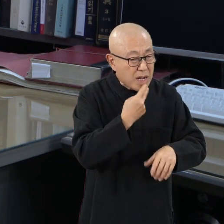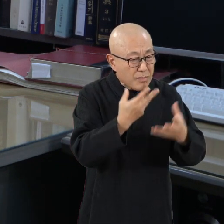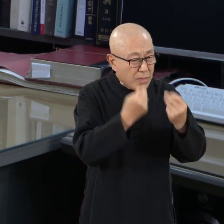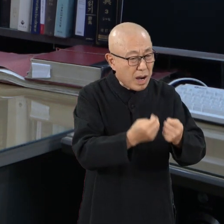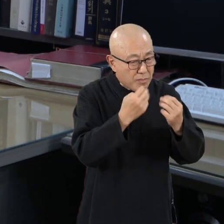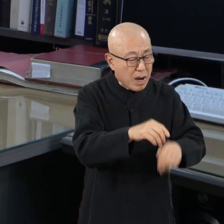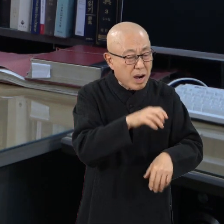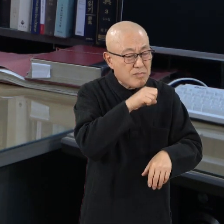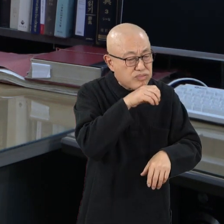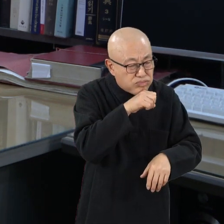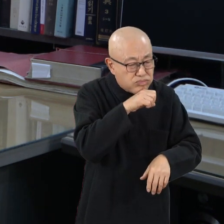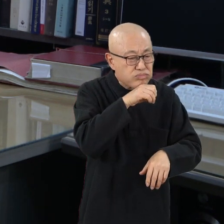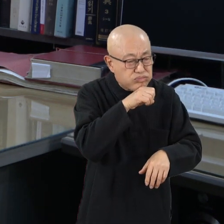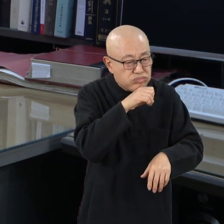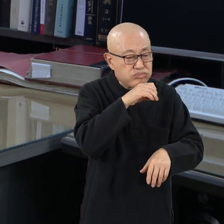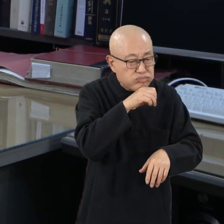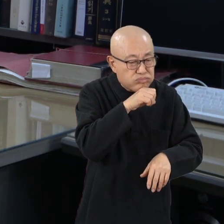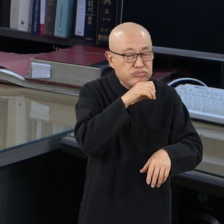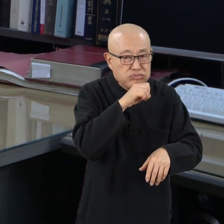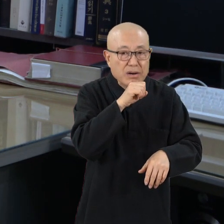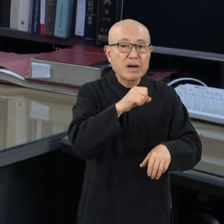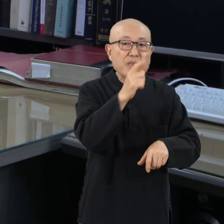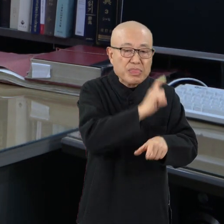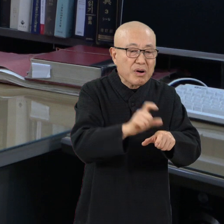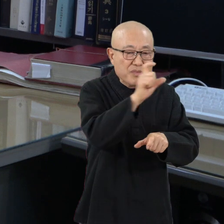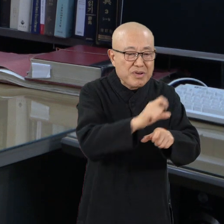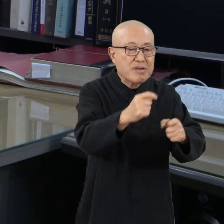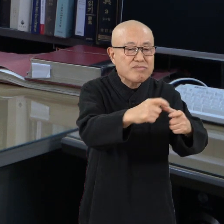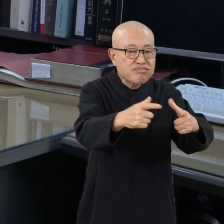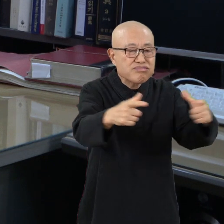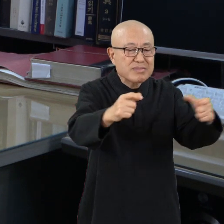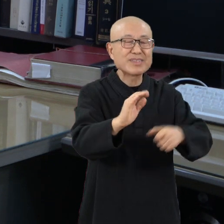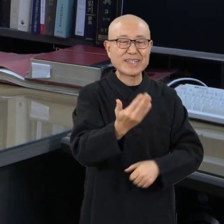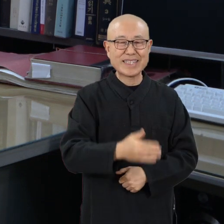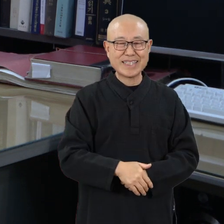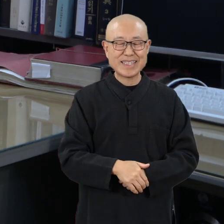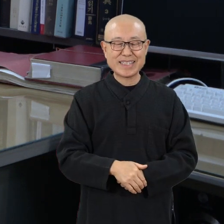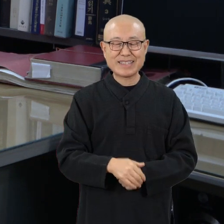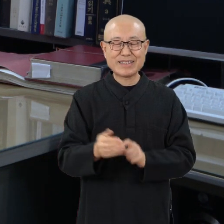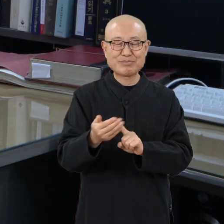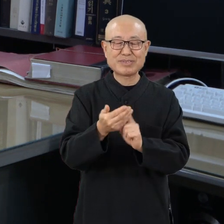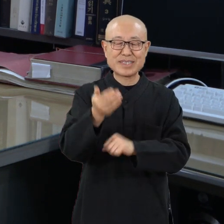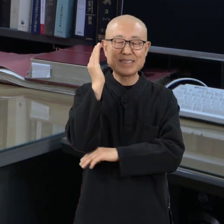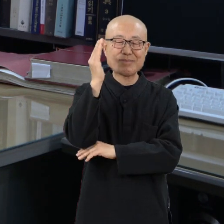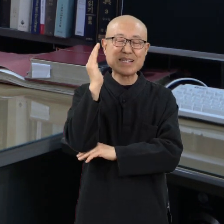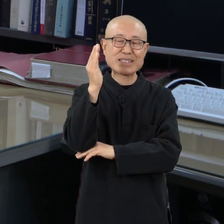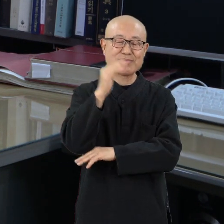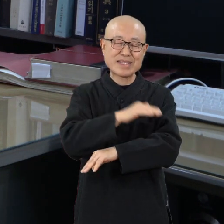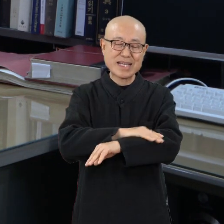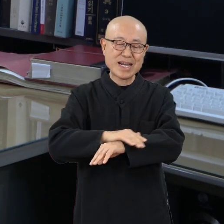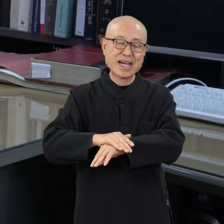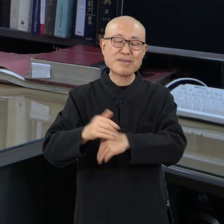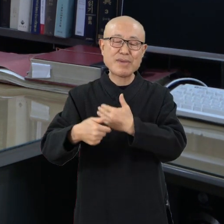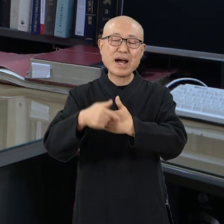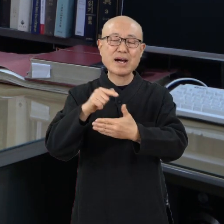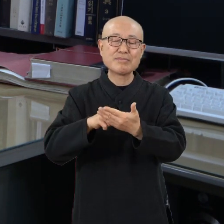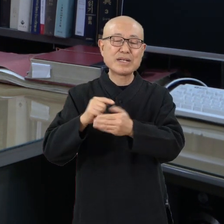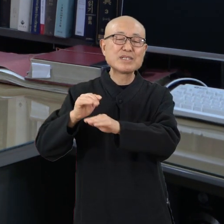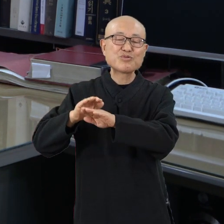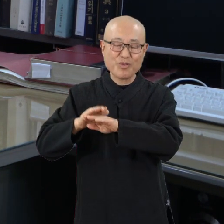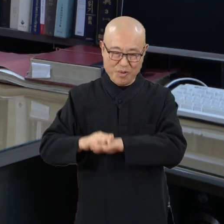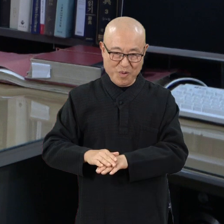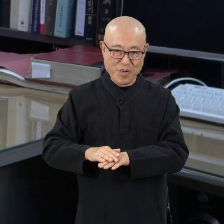이러시면 자꾸 이제 수렁으로 들어가게 되거든요. 그래서 부처님 말씀을 우리가 항상 마음에